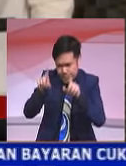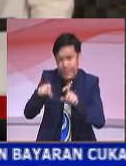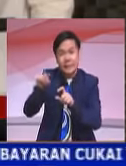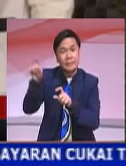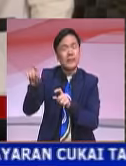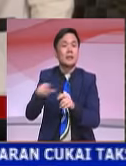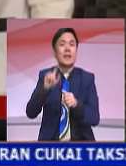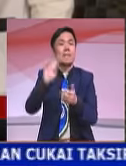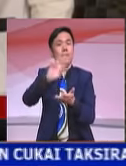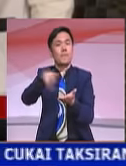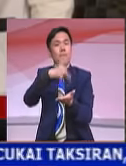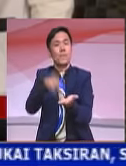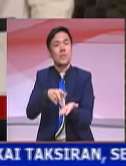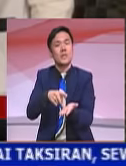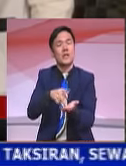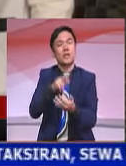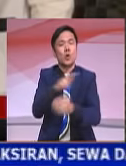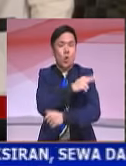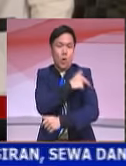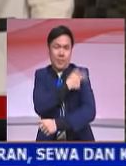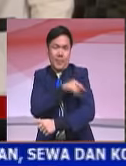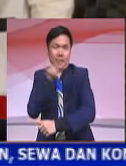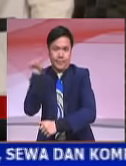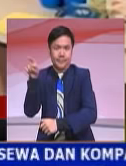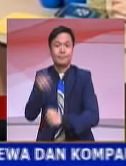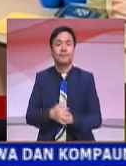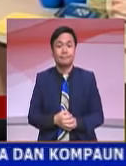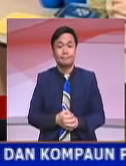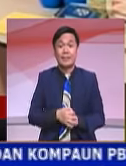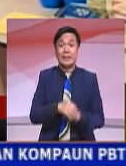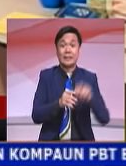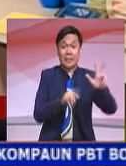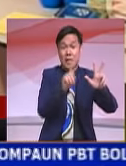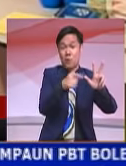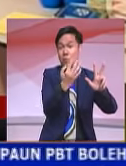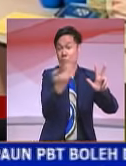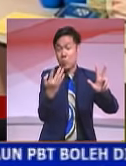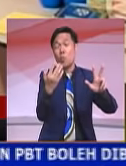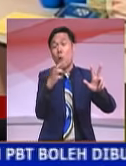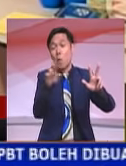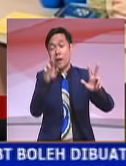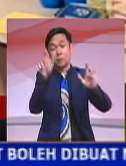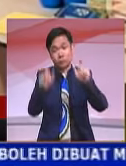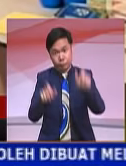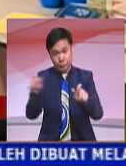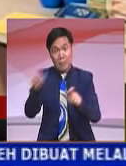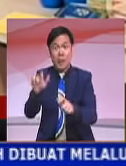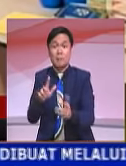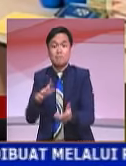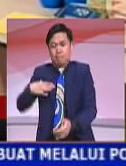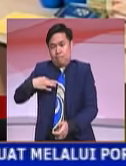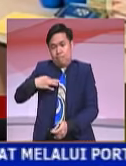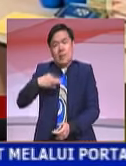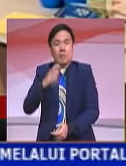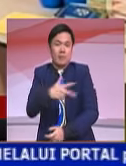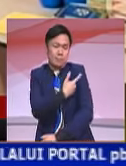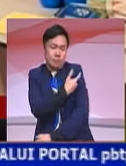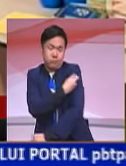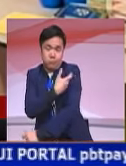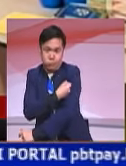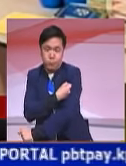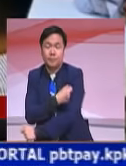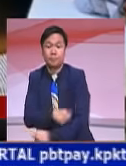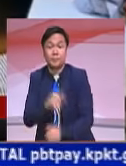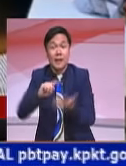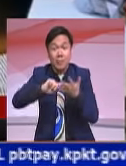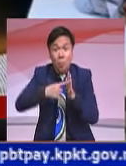COVID-19 di pusat kajian hospital berkenaan. Seramai 3,000 sukarelawan diperlukan untuk menyertai kajian tersebut.